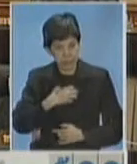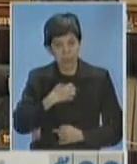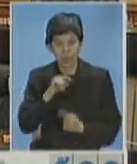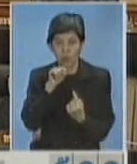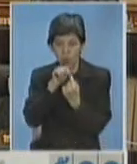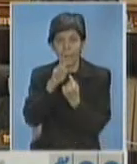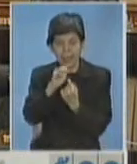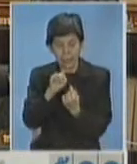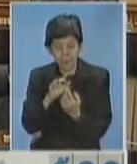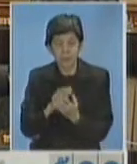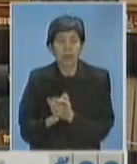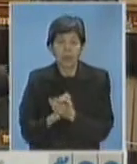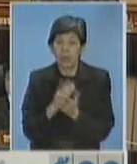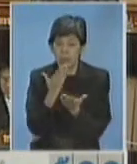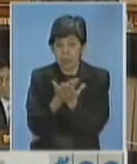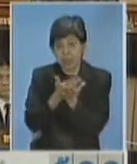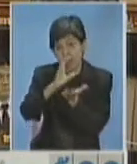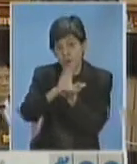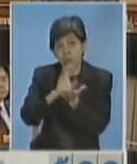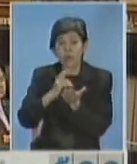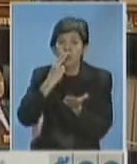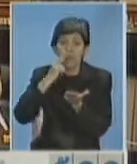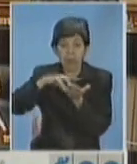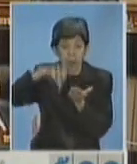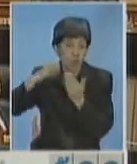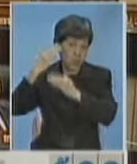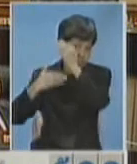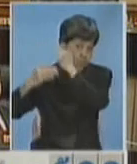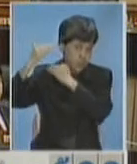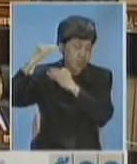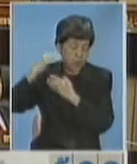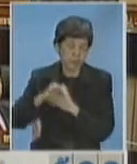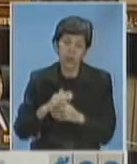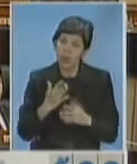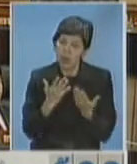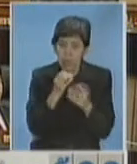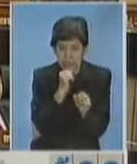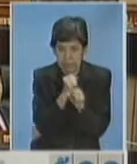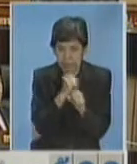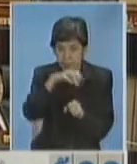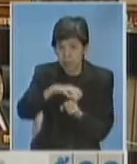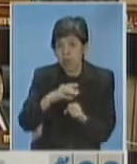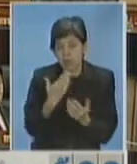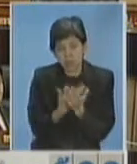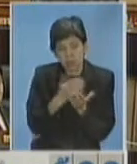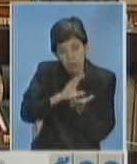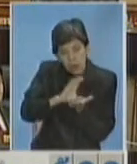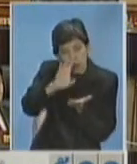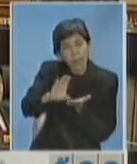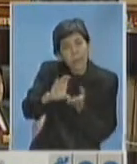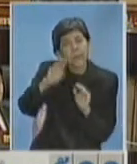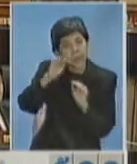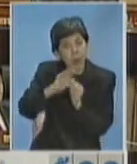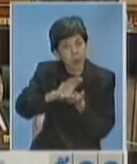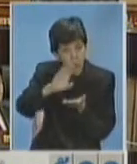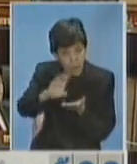มาตรานั้นในเรื่องของกองทุนนะครับจดหมายเหตุนะครับจริงๆก็คือเป็นหน่วยงานที่ได้รับงบประมาณเพิ่มเติมนะ